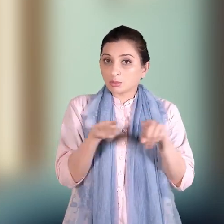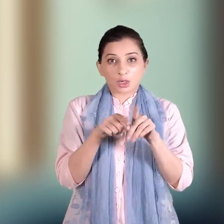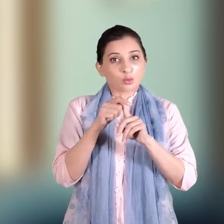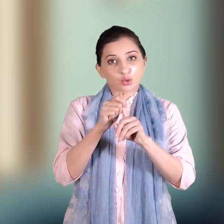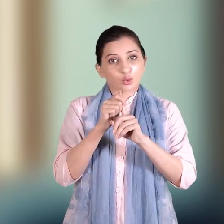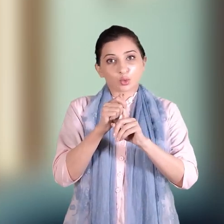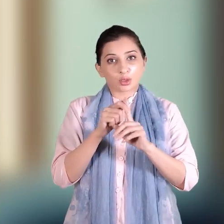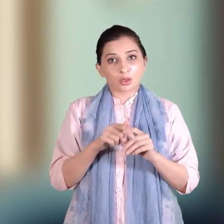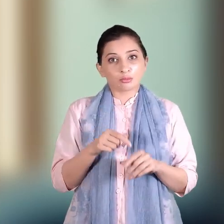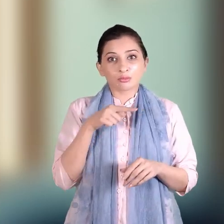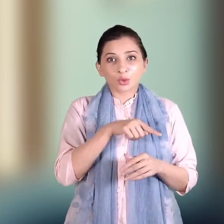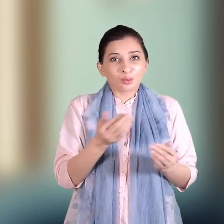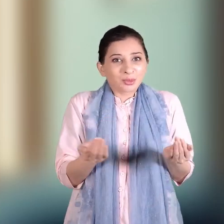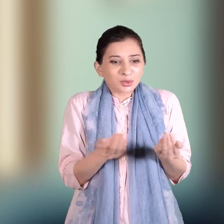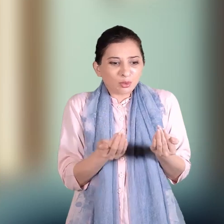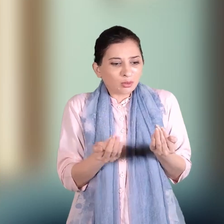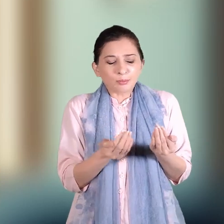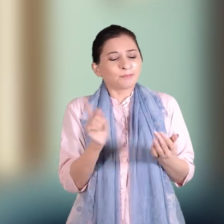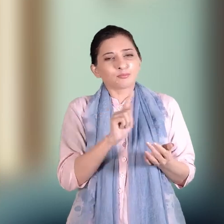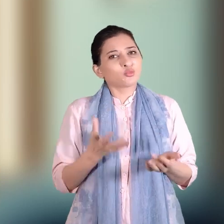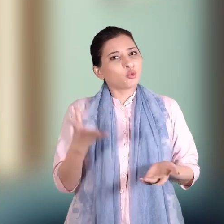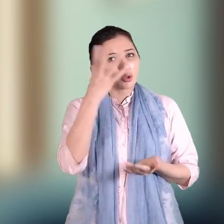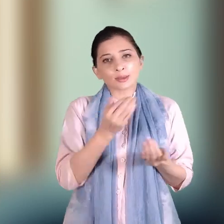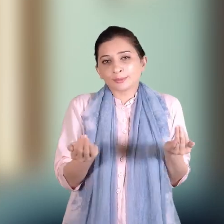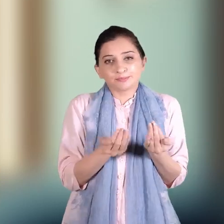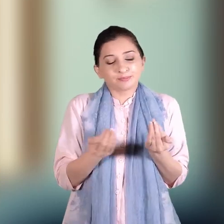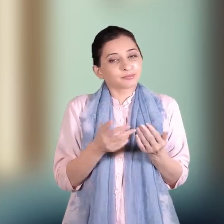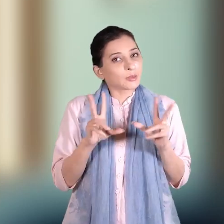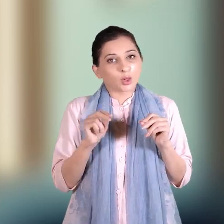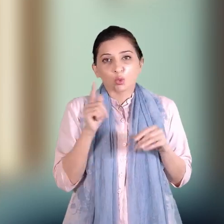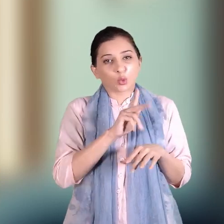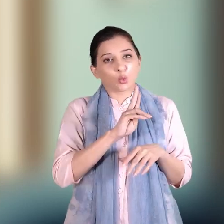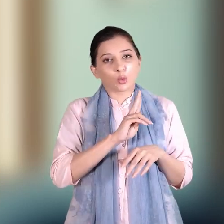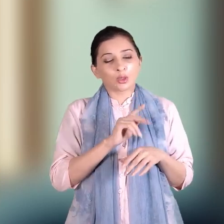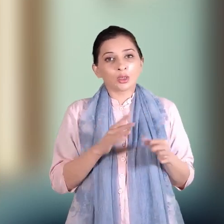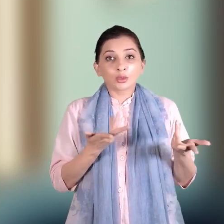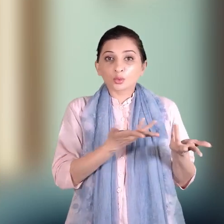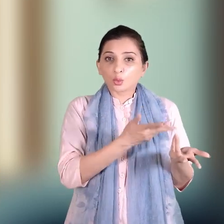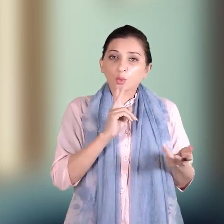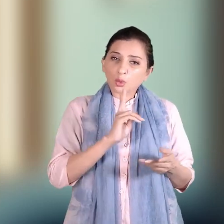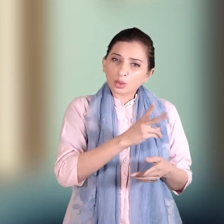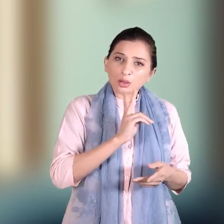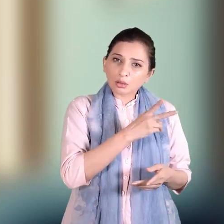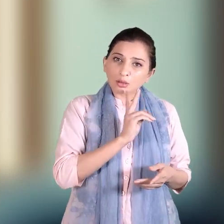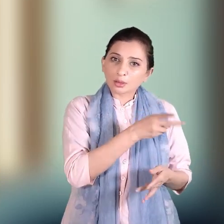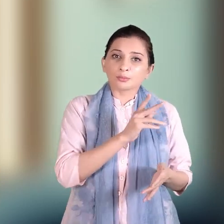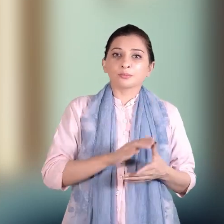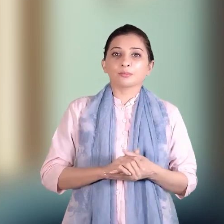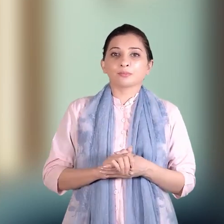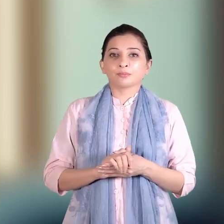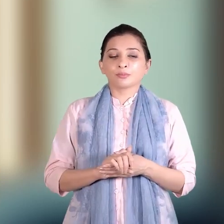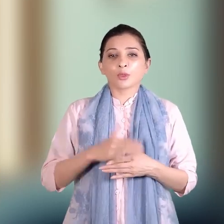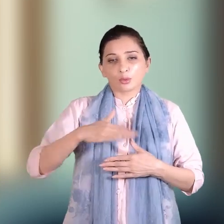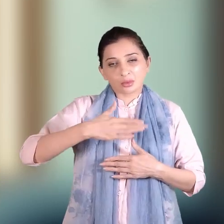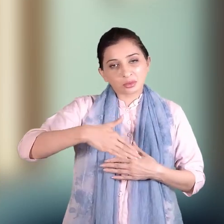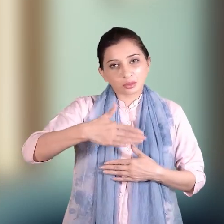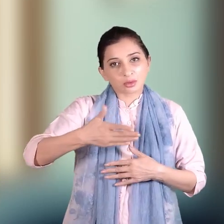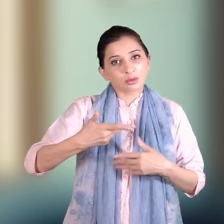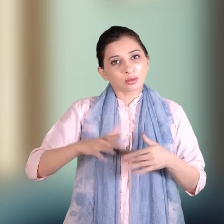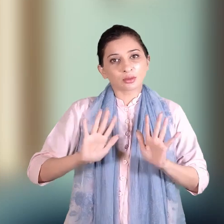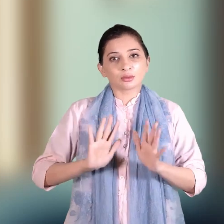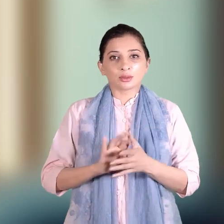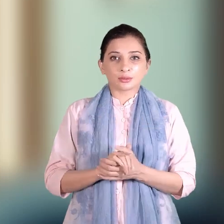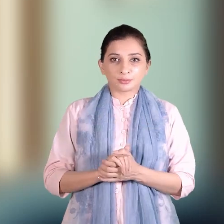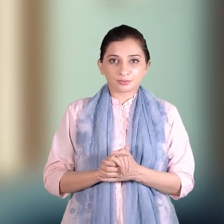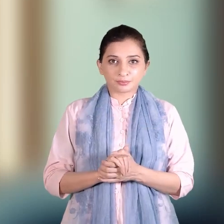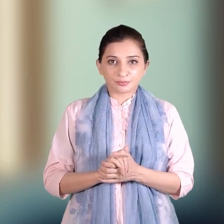है, तुम बच्चे को इतनी गोद की ना आदत डालो, इस तरह बच्चा ख़राब हो जाएगा. And so on and